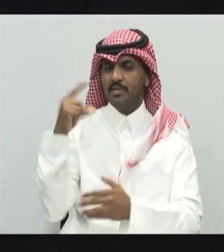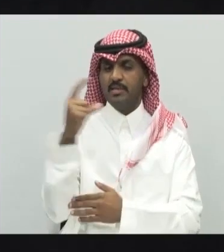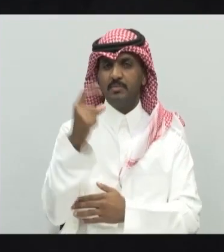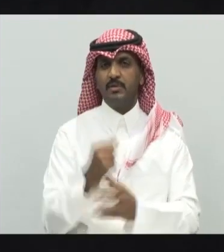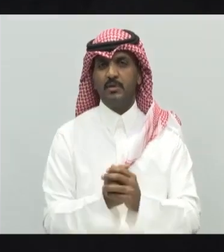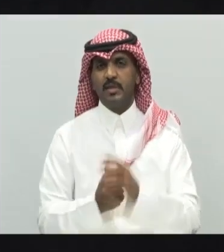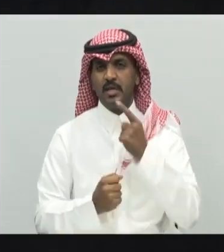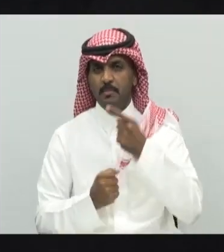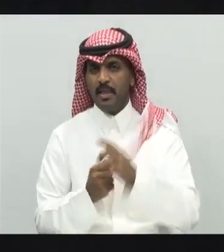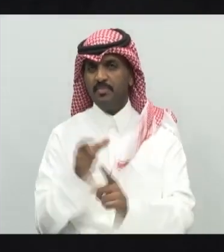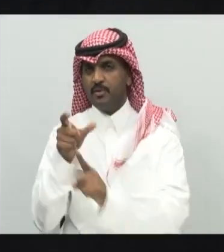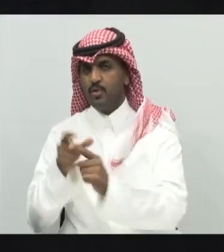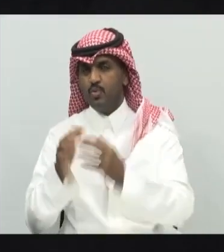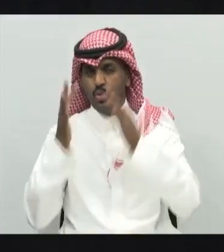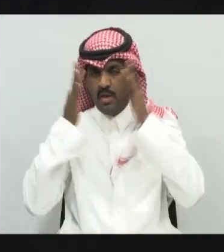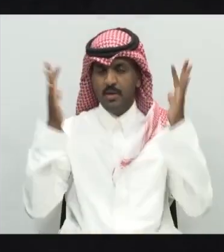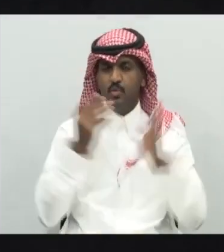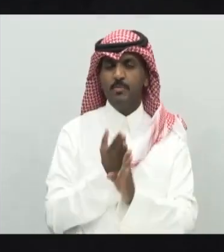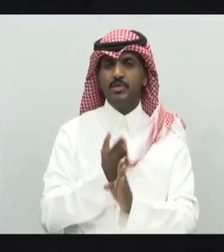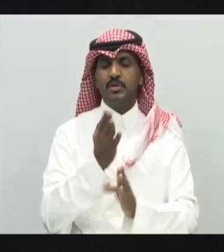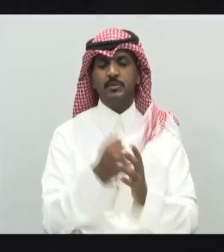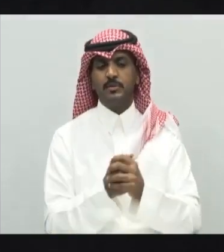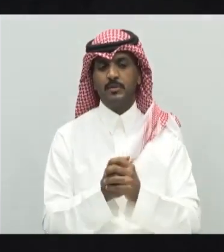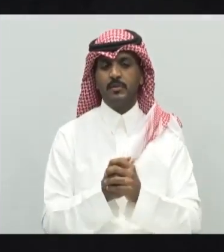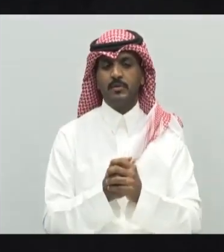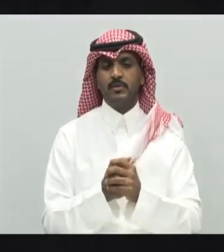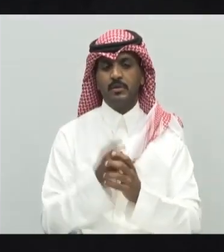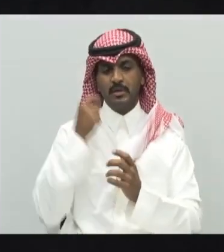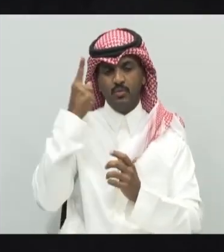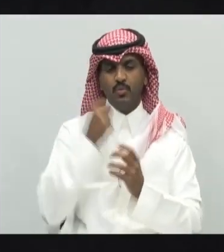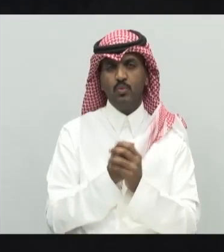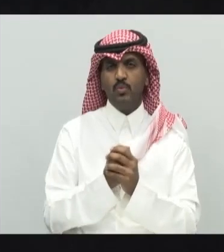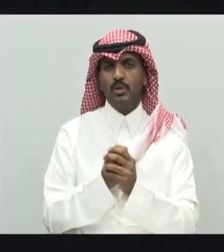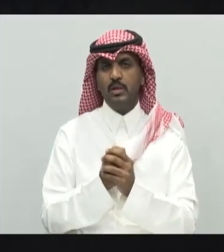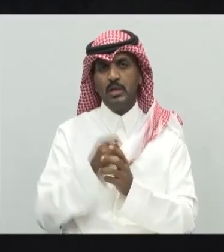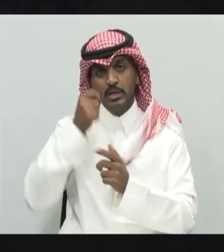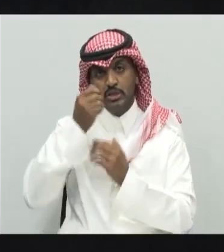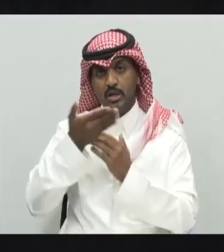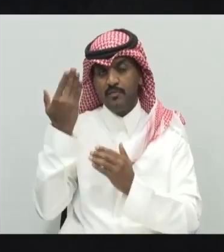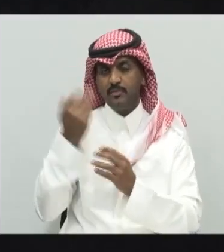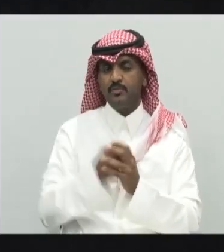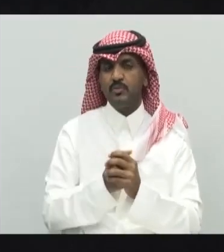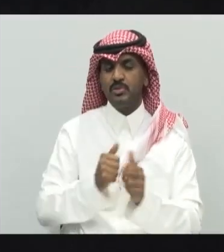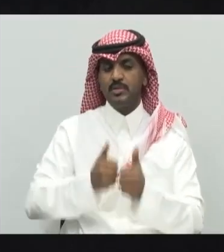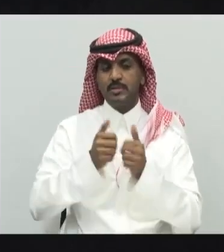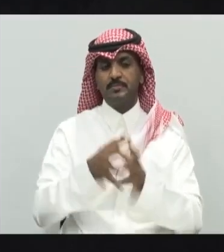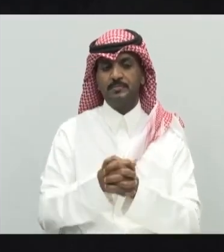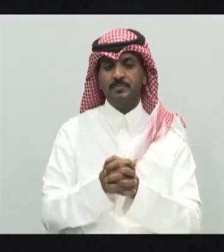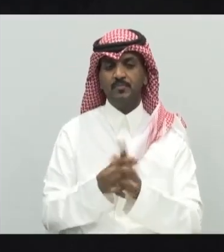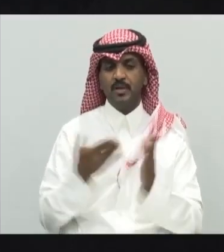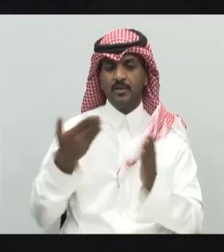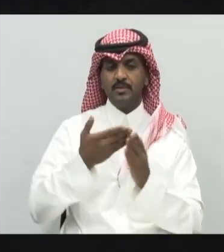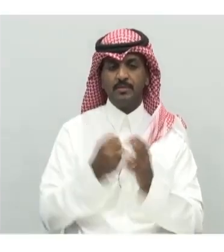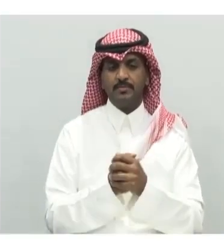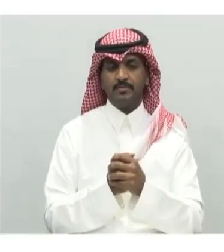ذكرنا بعض من العلماء ومجال المجال الذي نبغوا فيه والاختراعات التي قاموا بها والانجازات في نهايه